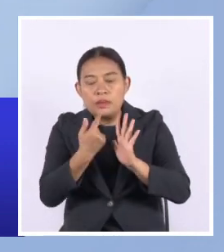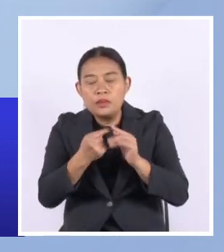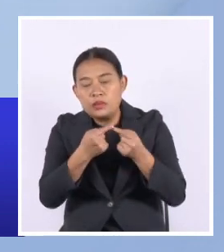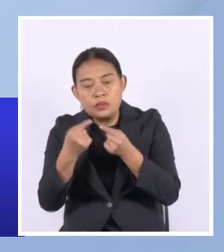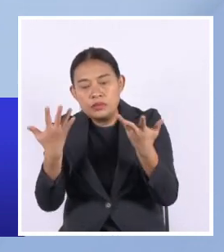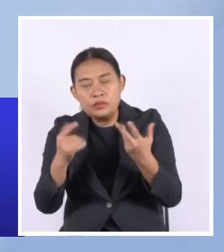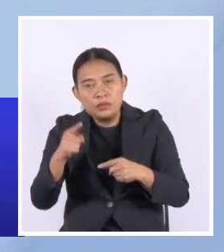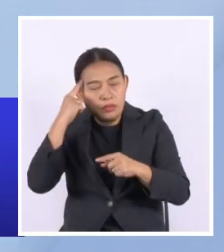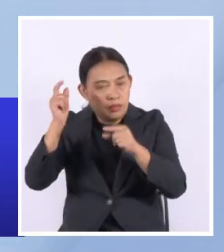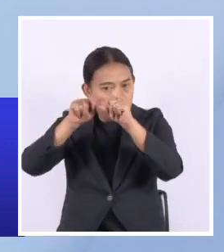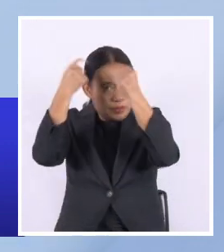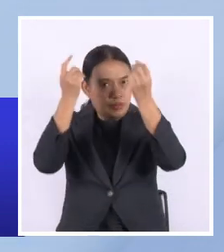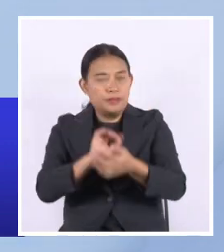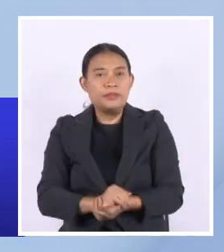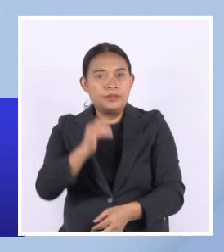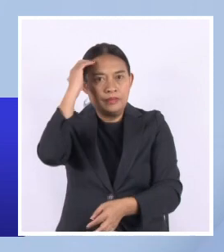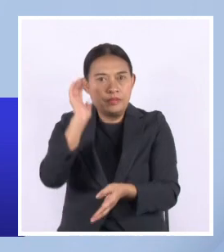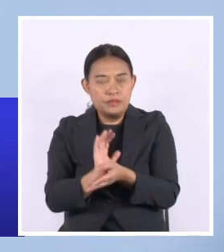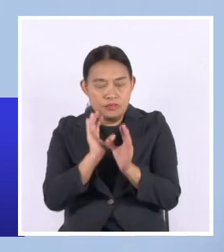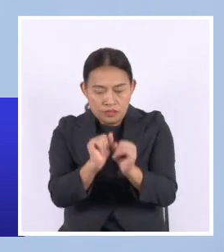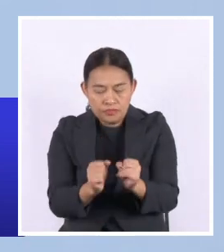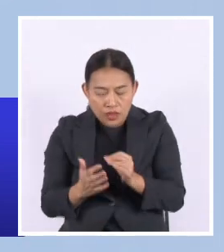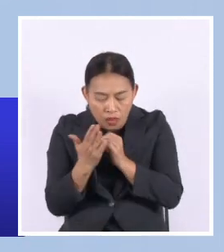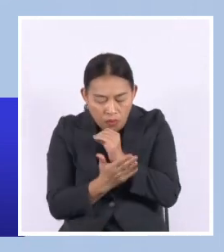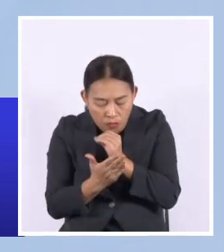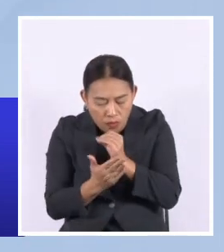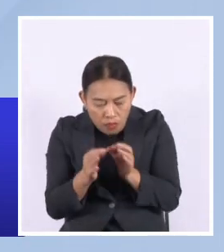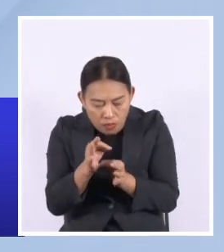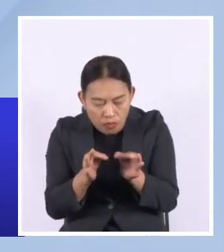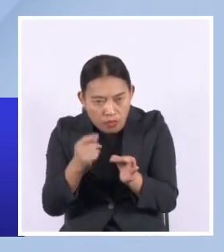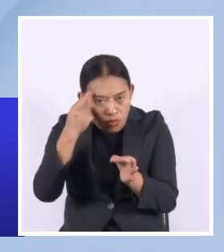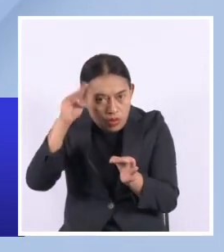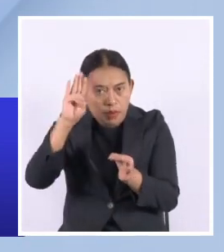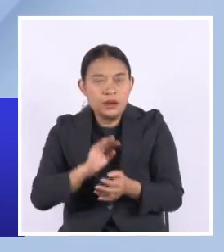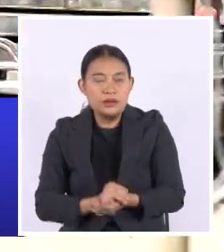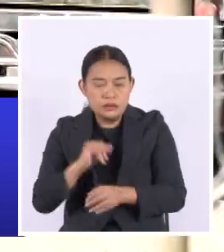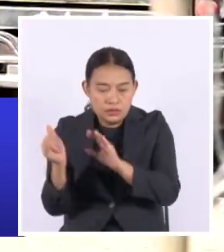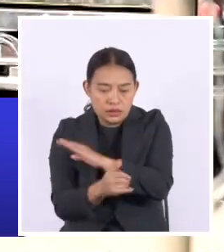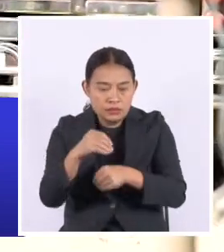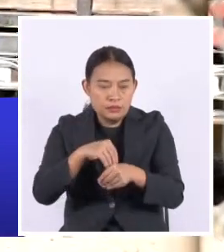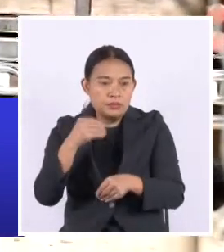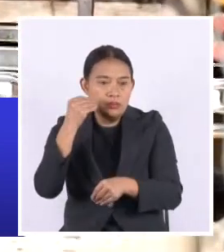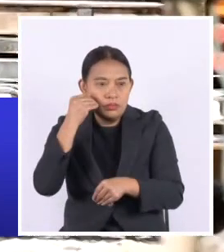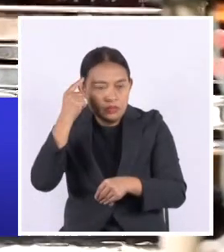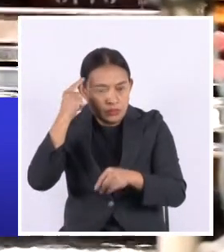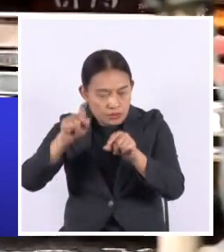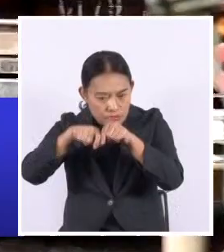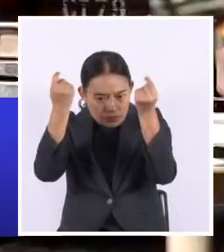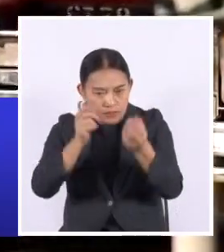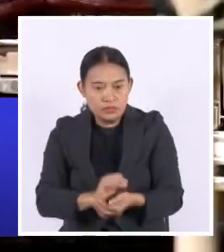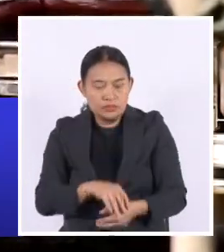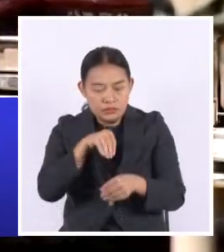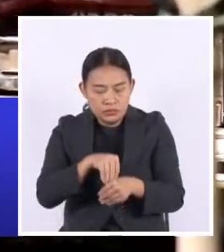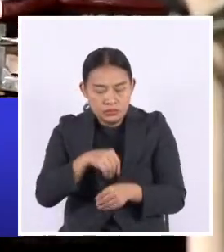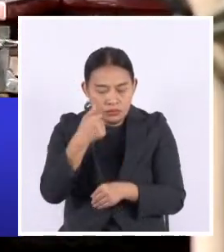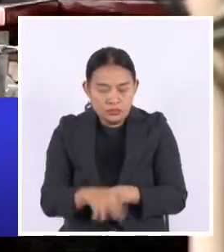ค่ะโดนตำรวจจับในข้อหาเสพยาบ้าแล้วก็กลับมาอยู่บ้านก็คลุ้มคลั่งอีกวนไปวนมาแบบนี้อยู่บ้านก็ไม่ได้ตี